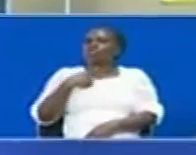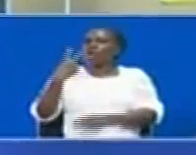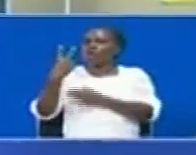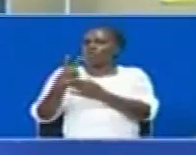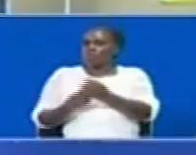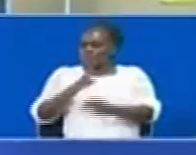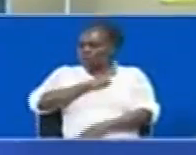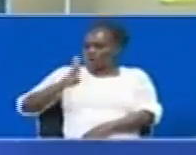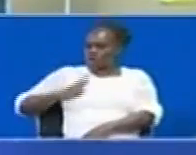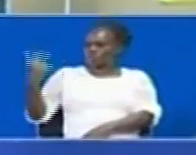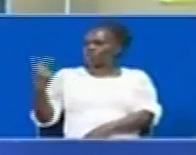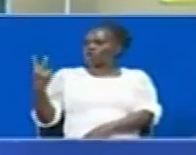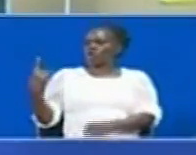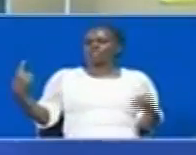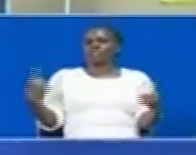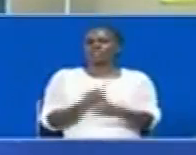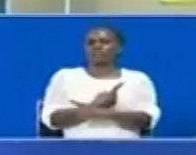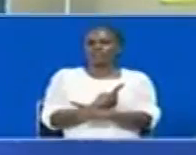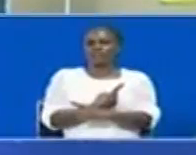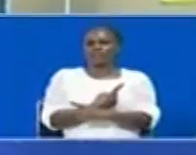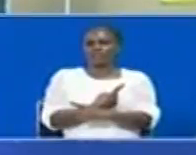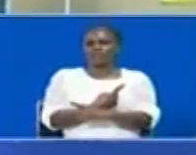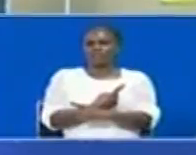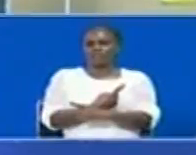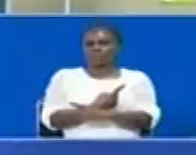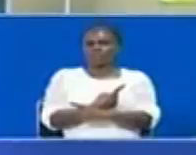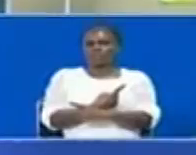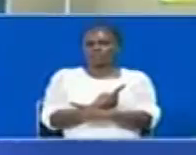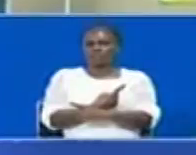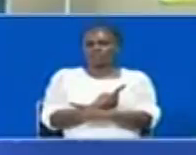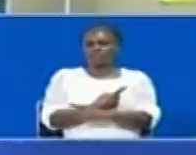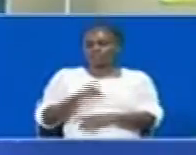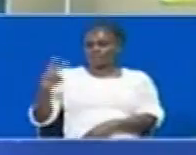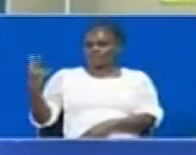chama ni vikao viwili tofauti kabisa, kama jua mchana